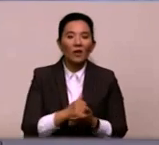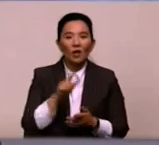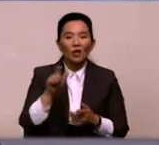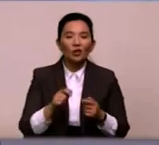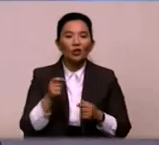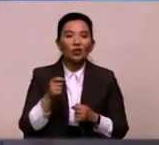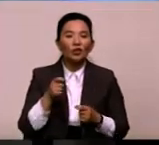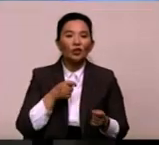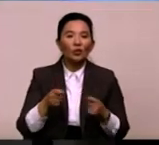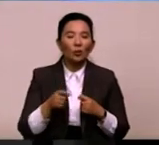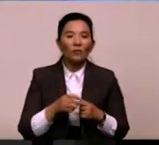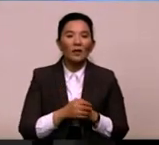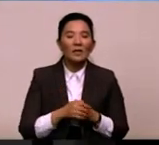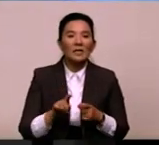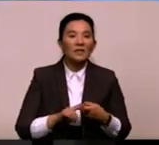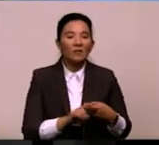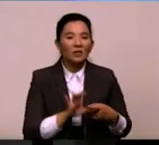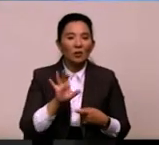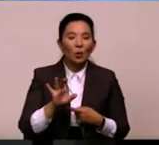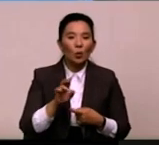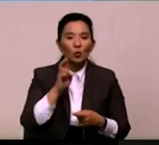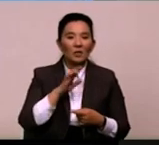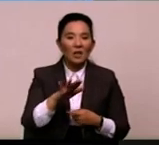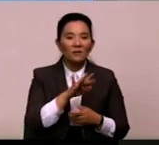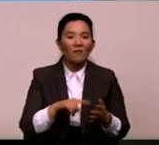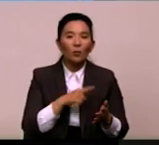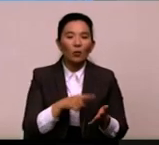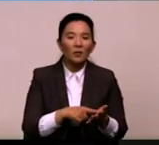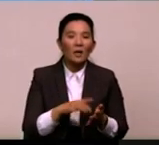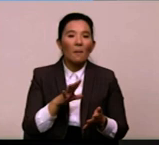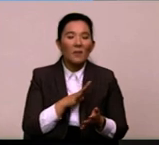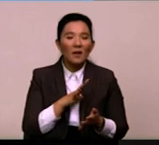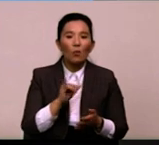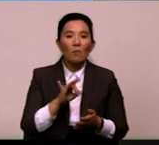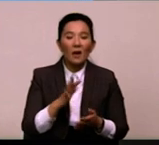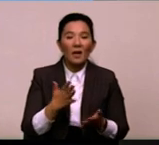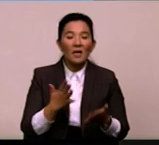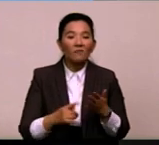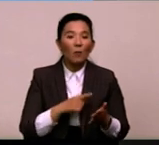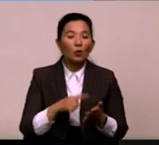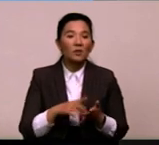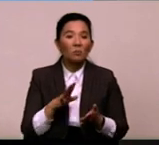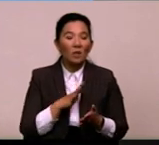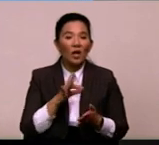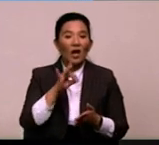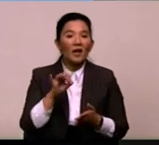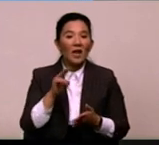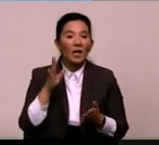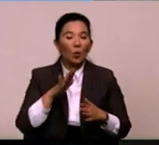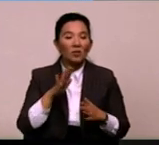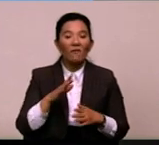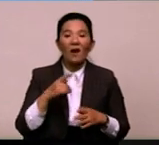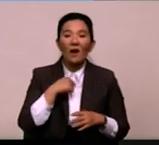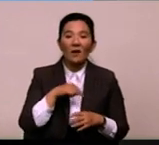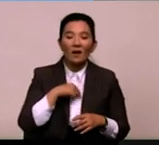чиновников, связанных с государственными вопросами, стояли «умаро». Если вопросы были религиозного характера,